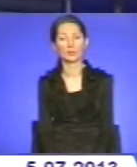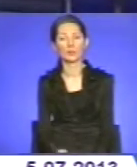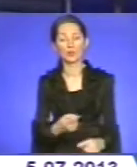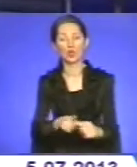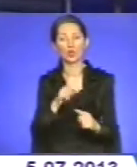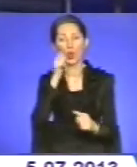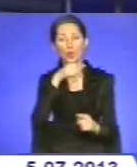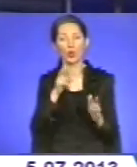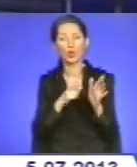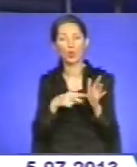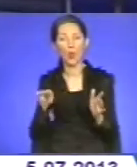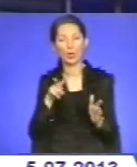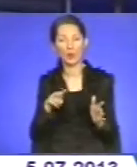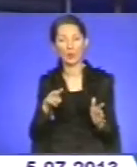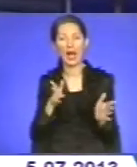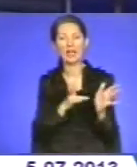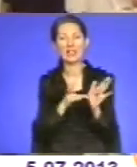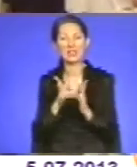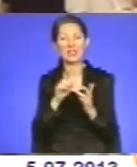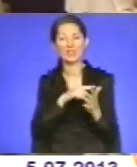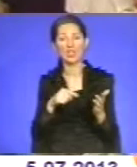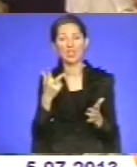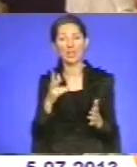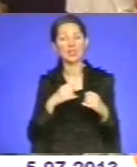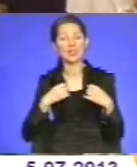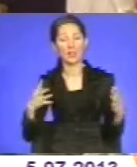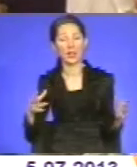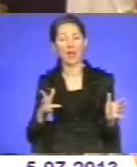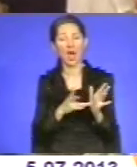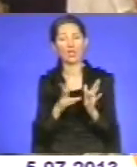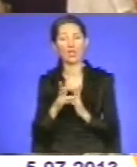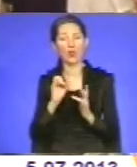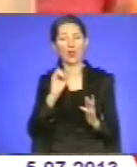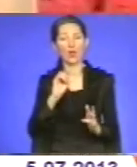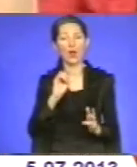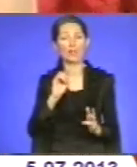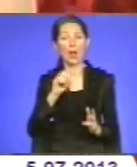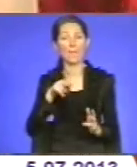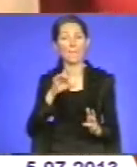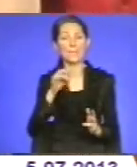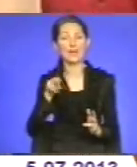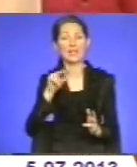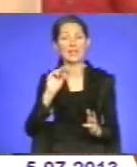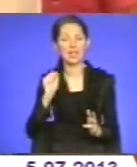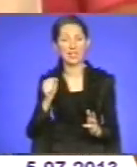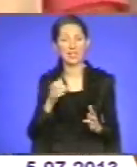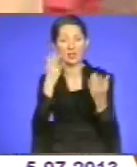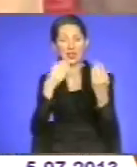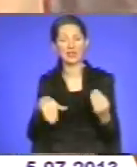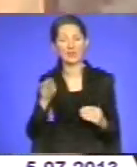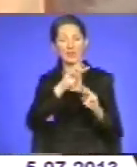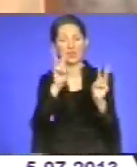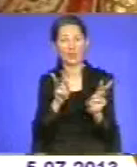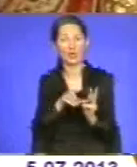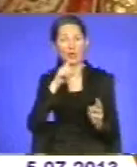Цьогоріч, 7 липня, християни відзначають три свята – Різдво Івана Предтечі, День всіх святих землі української та свято ікони